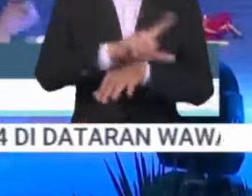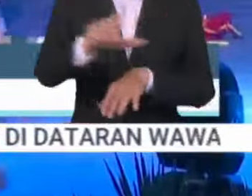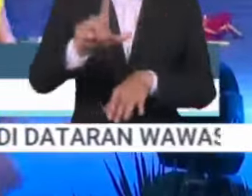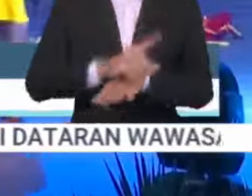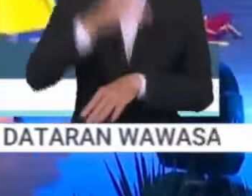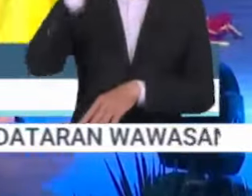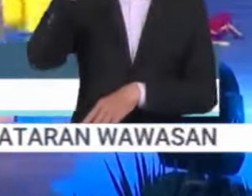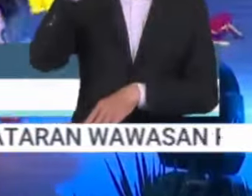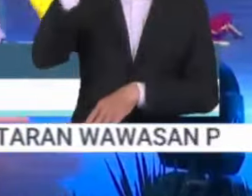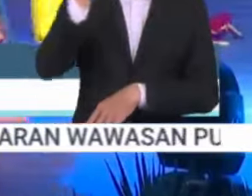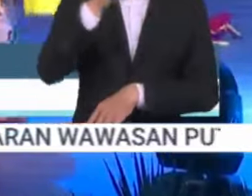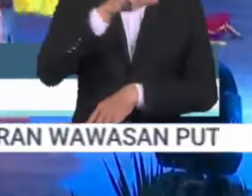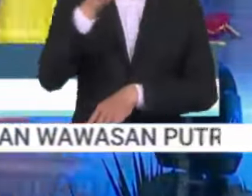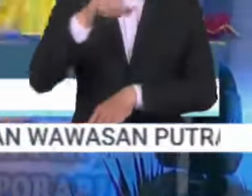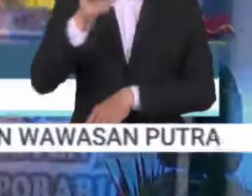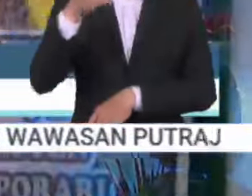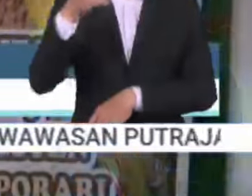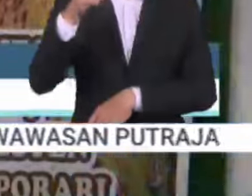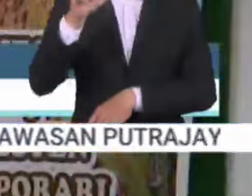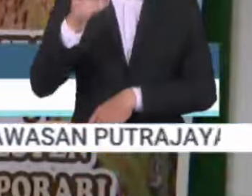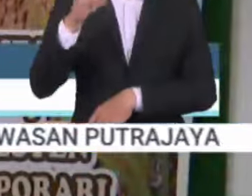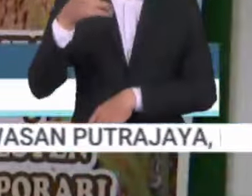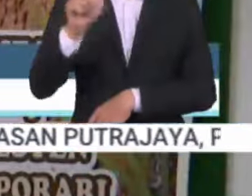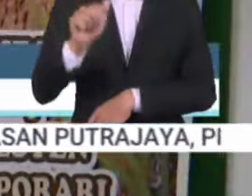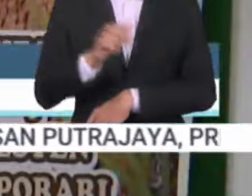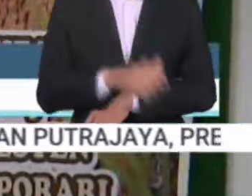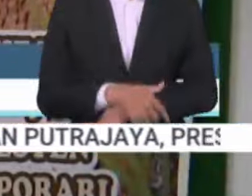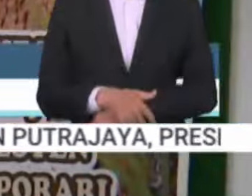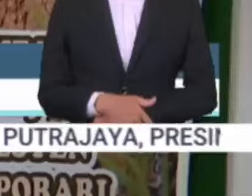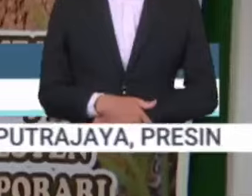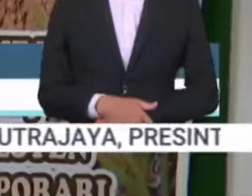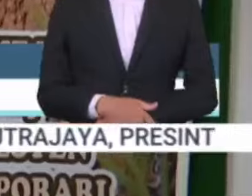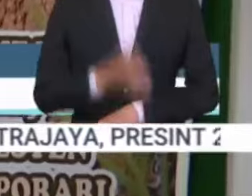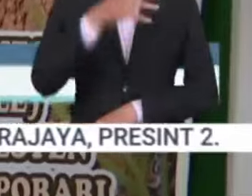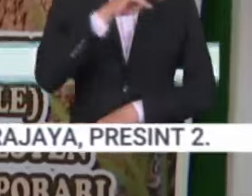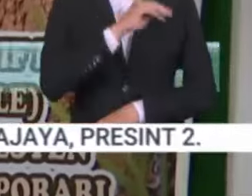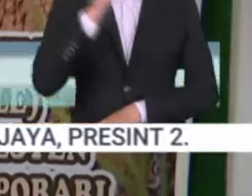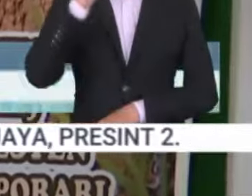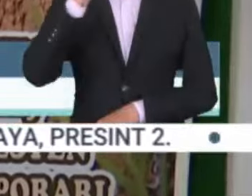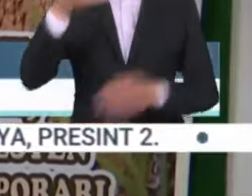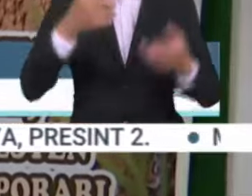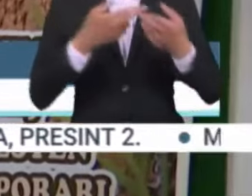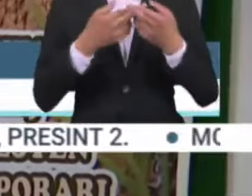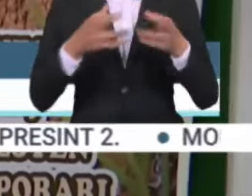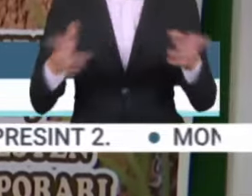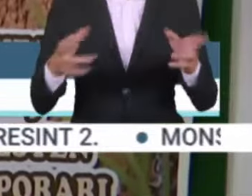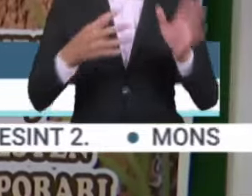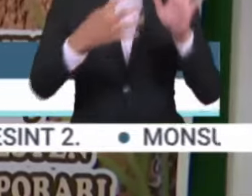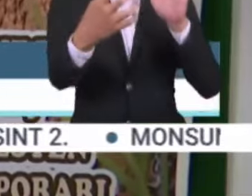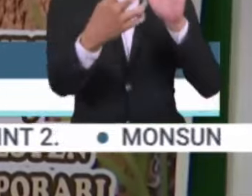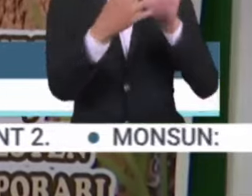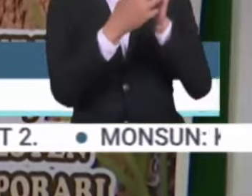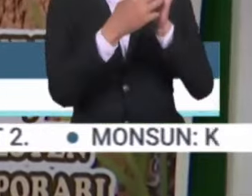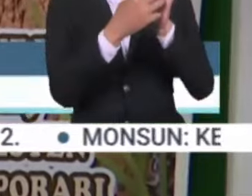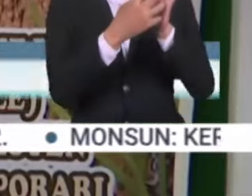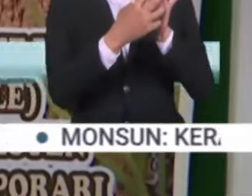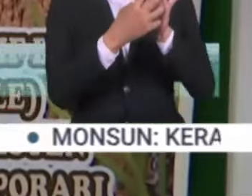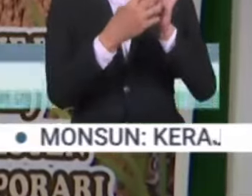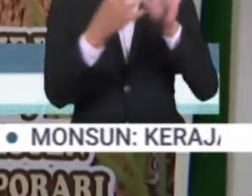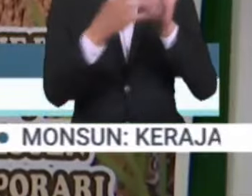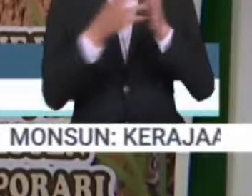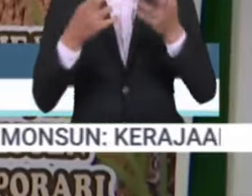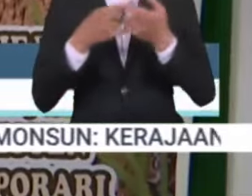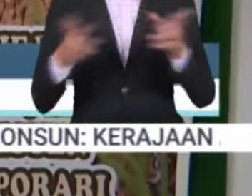Dr. Zaliha Mustafa. Yang Buat Menteri akan juga melancarkan logo rasmi